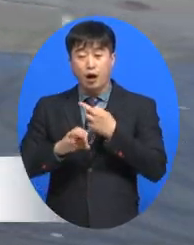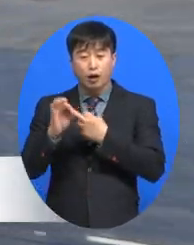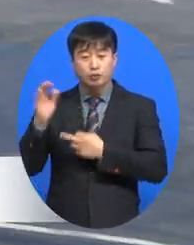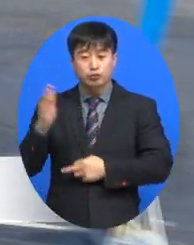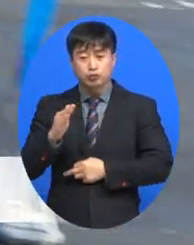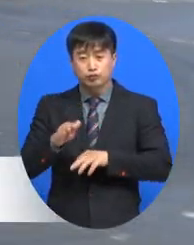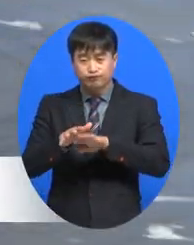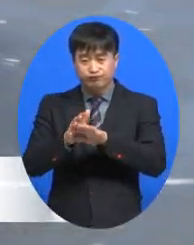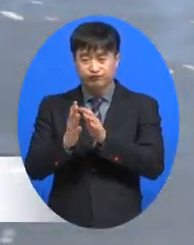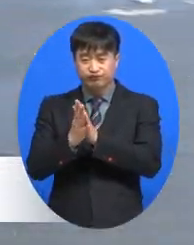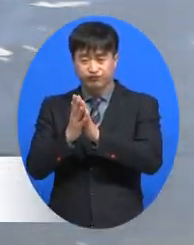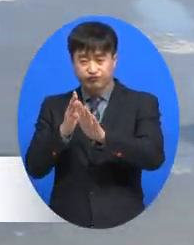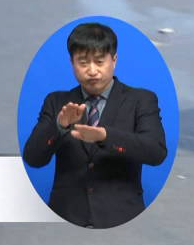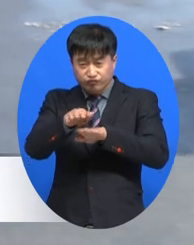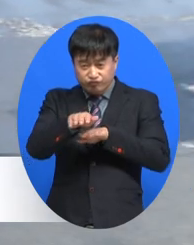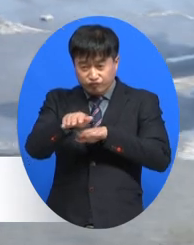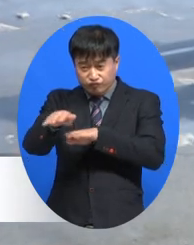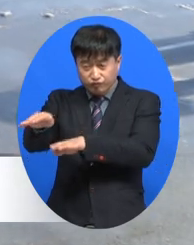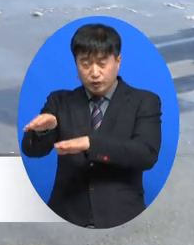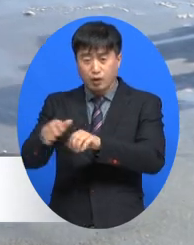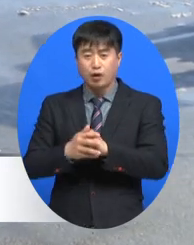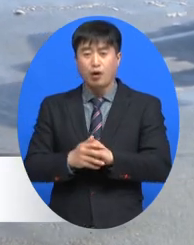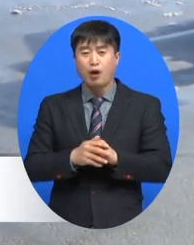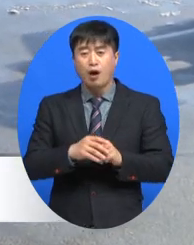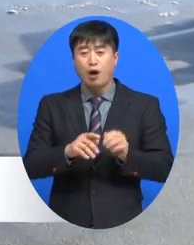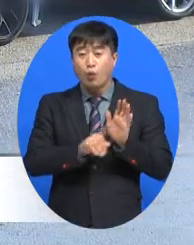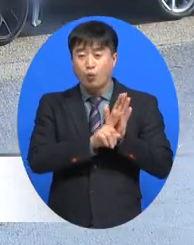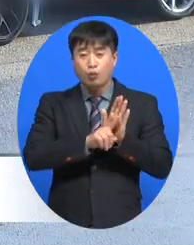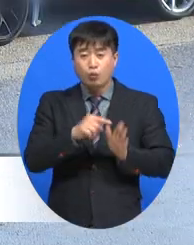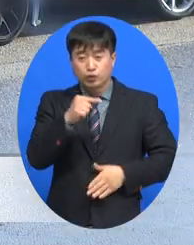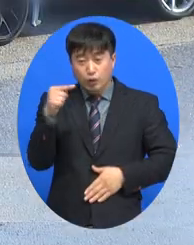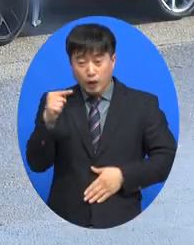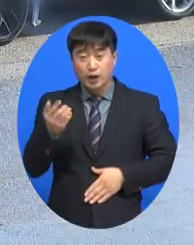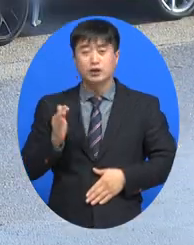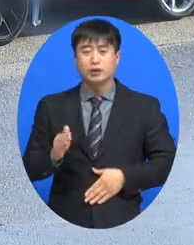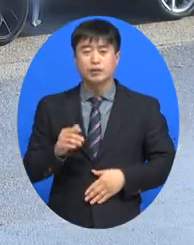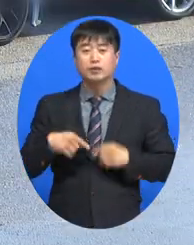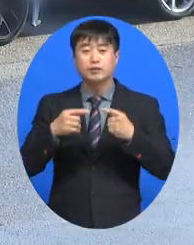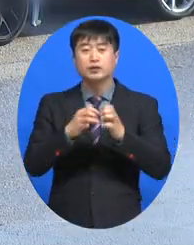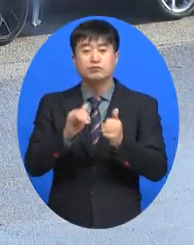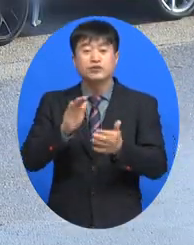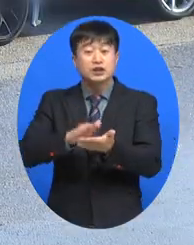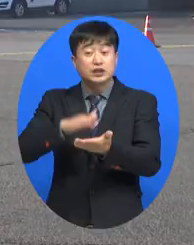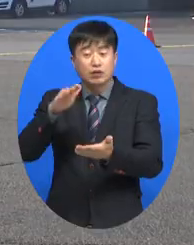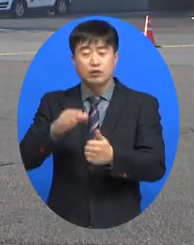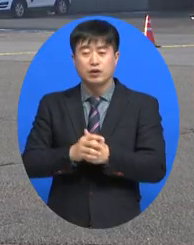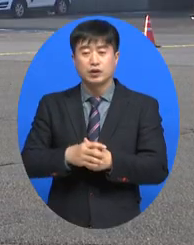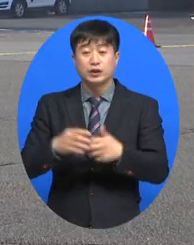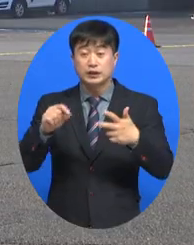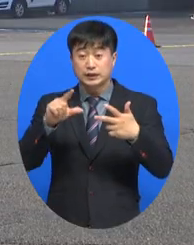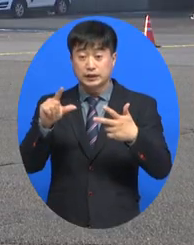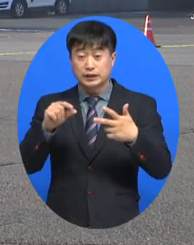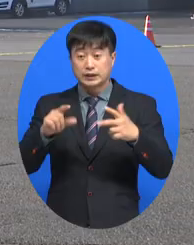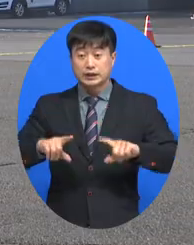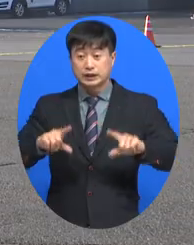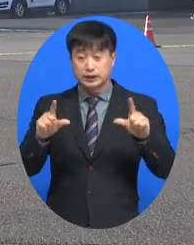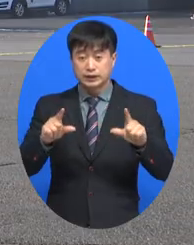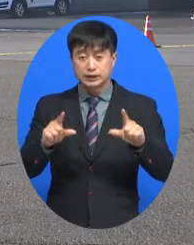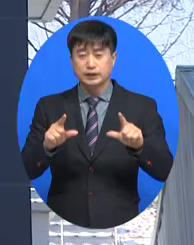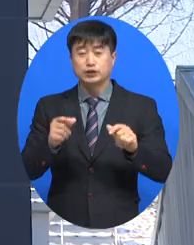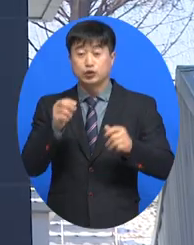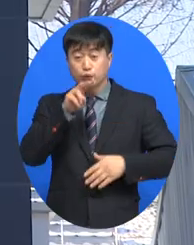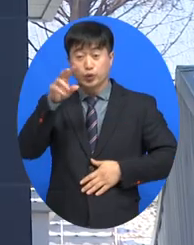이른 아침부터 길게 늘어선 차량 행렬. 영하의 추운 날씨지만 참가자들의 열기로 뜨거운 곳. 지난 7일 용인